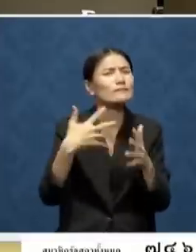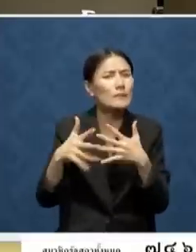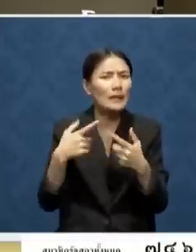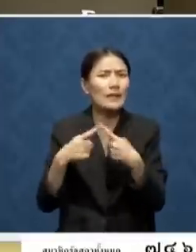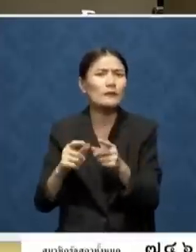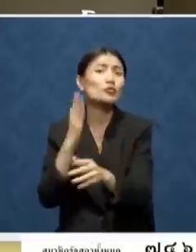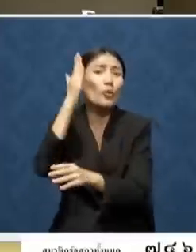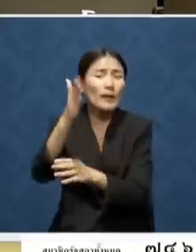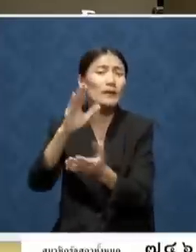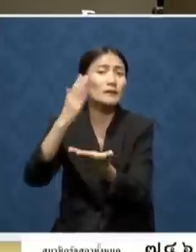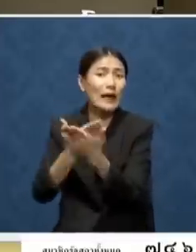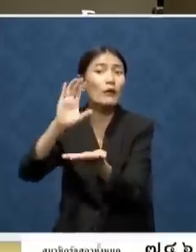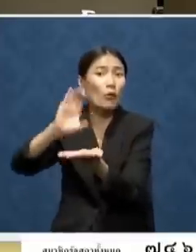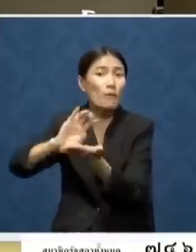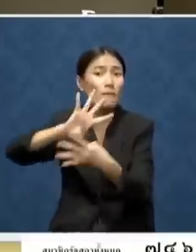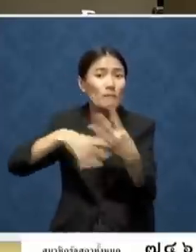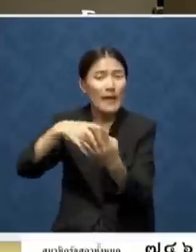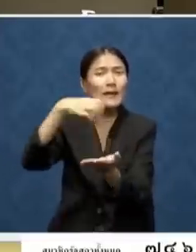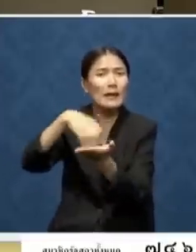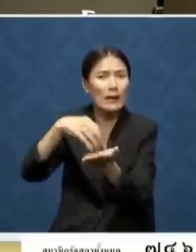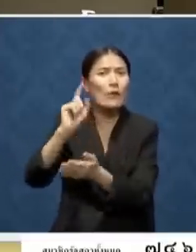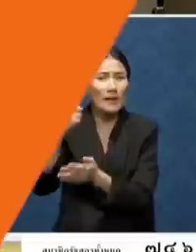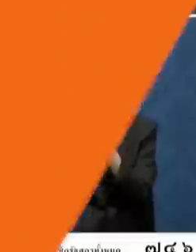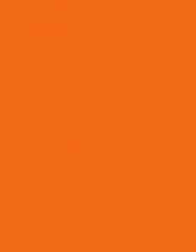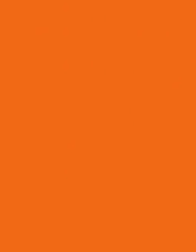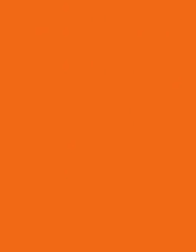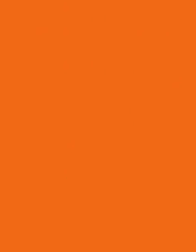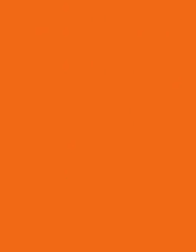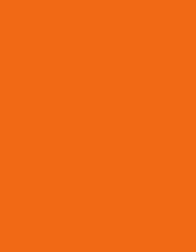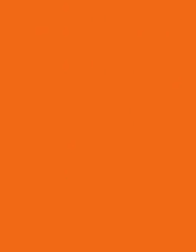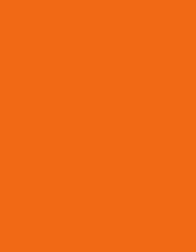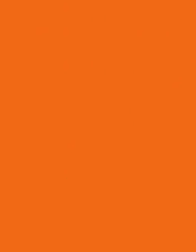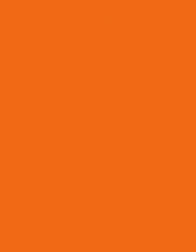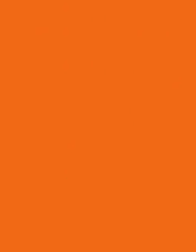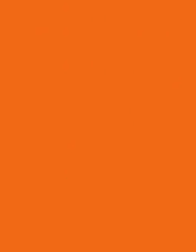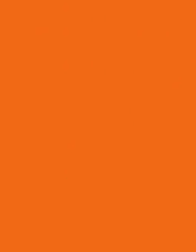ประธานไปยังนายกรัฐมนตรีให้ช่วยตอบคำถามด้วยค่ะขอบพระคุณค่ะ